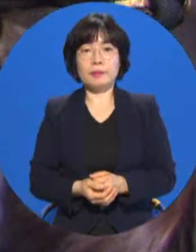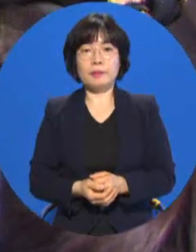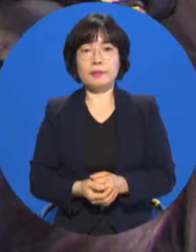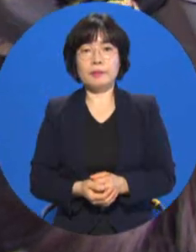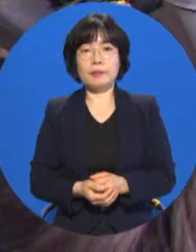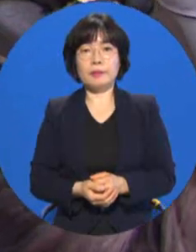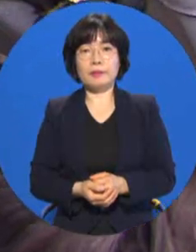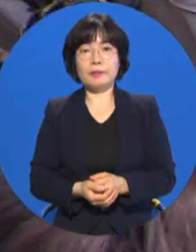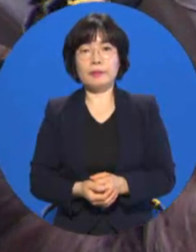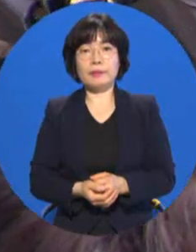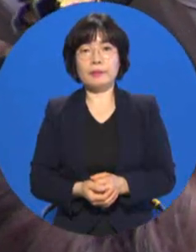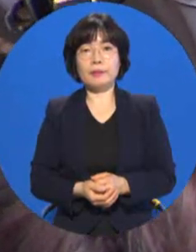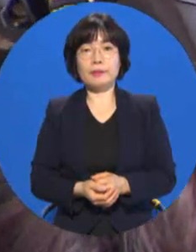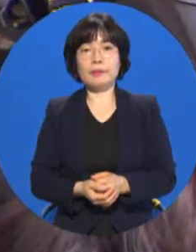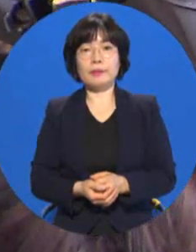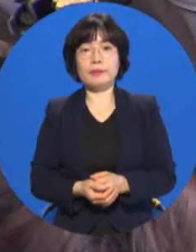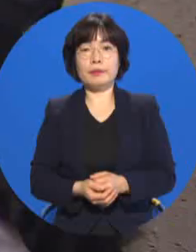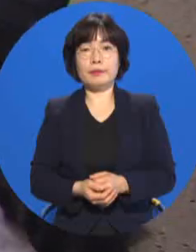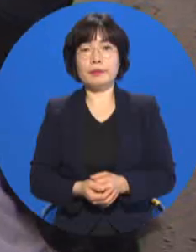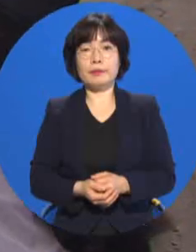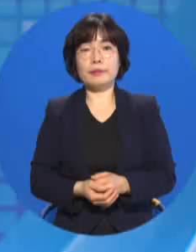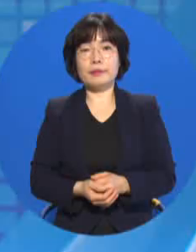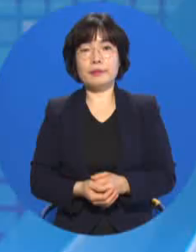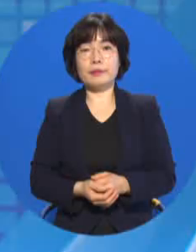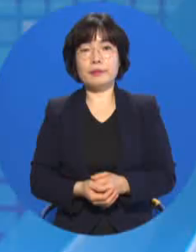것으로 나타났다고 밝혔습니다.